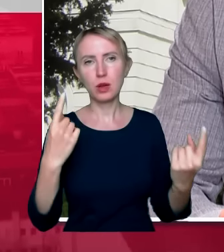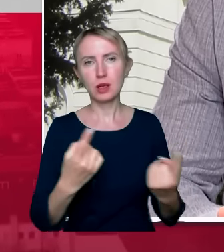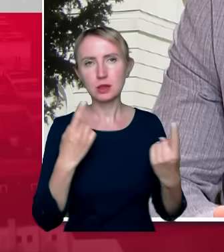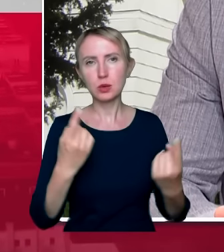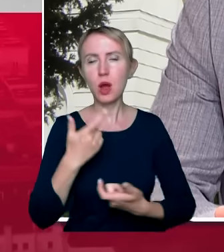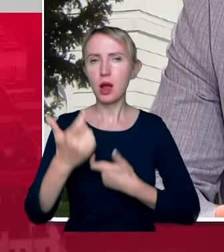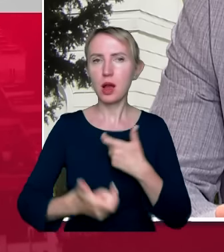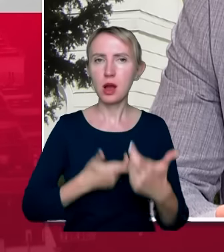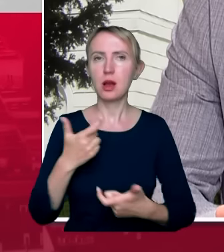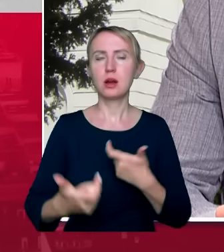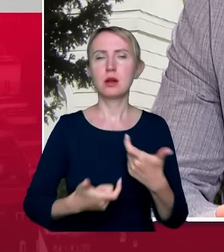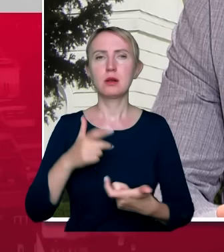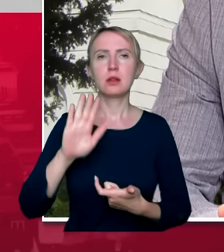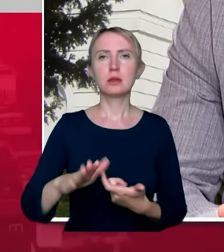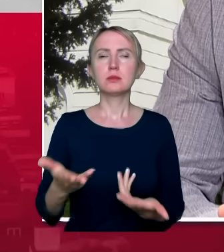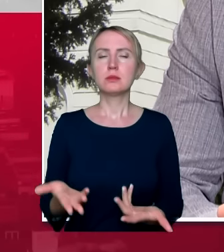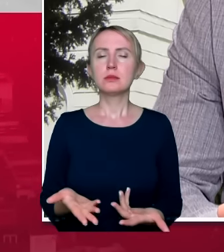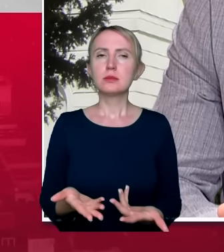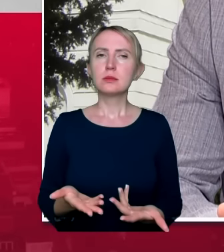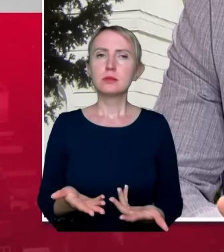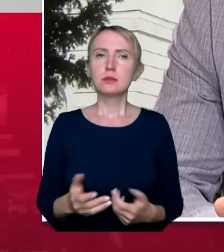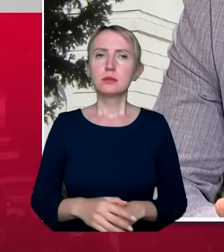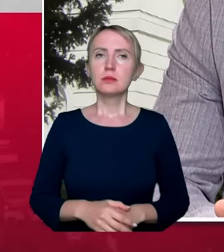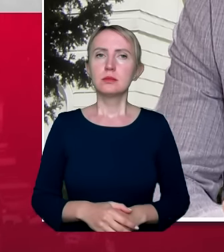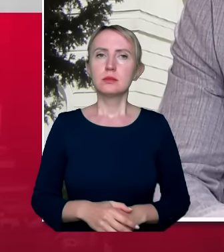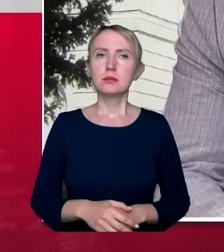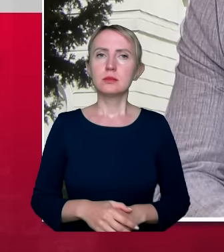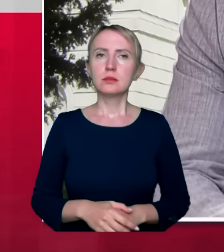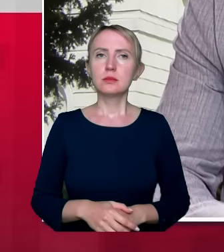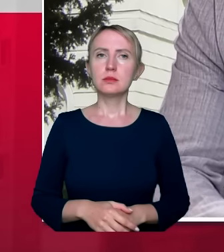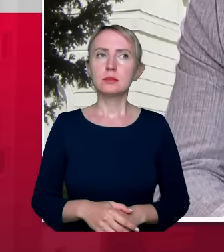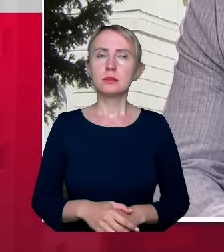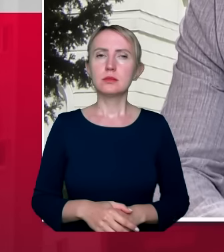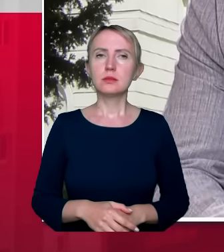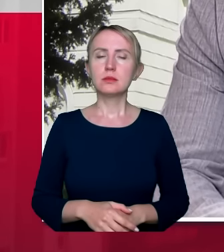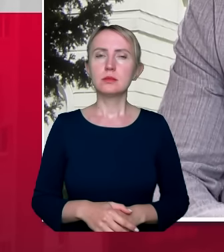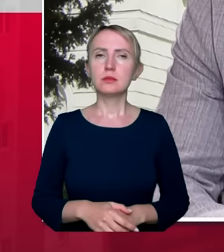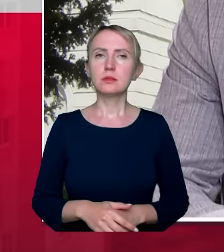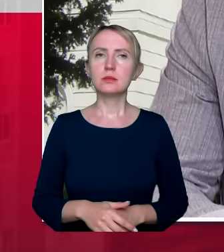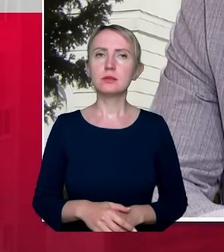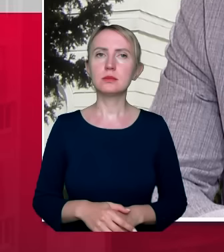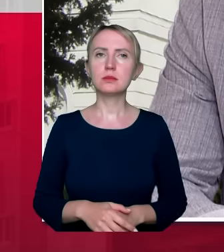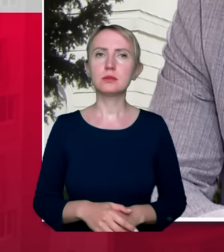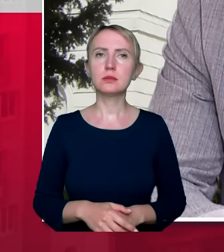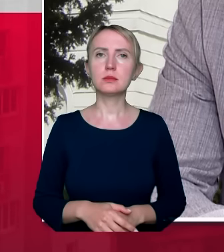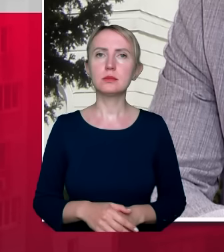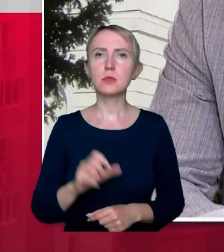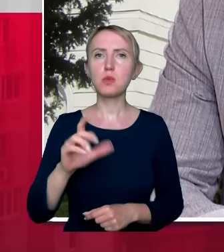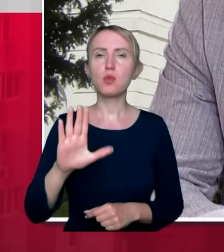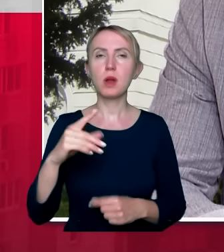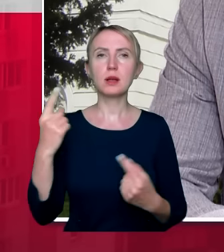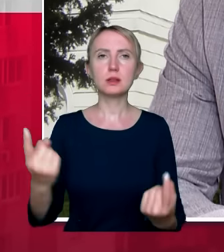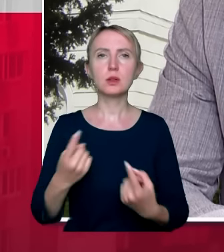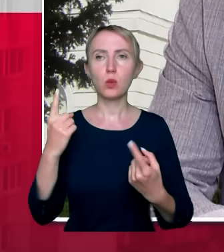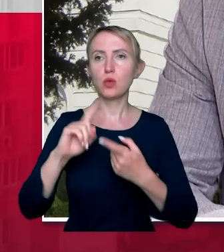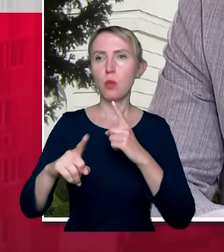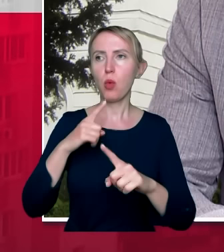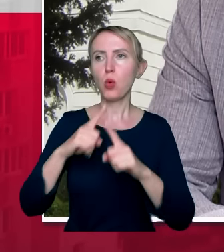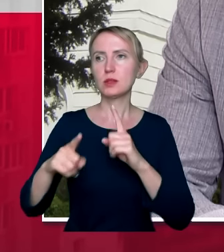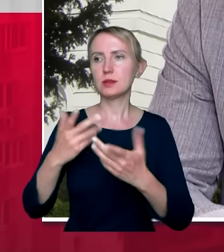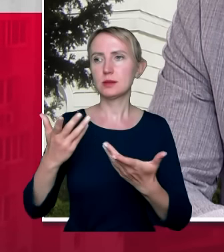na jakimś, no można powiedzieć, no zderzeniu, tak, wynikających z zapotrzebowania politycznego